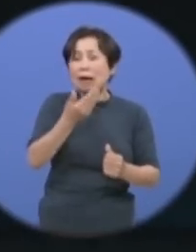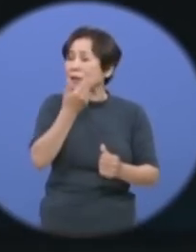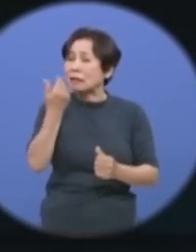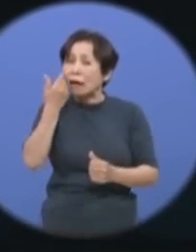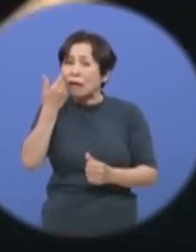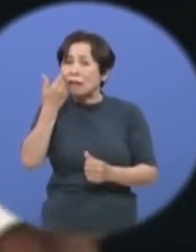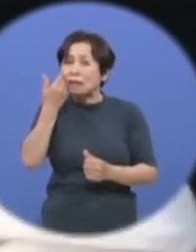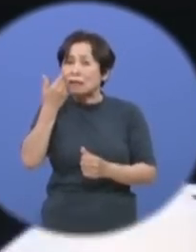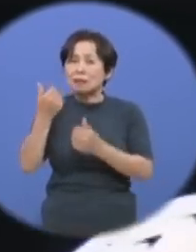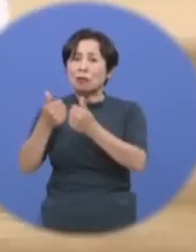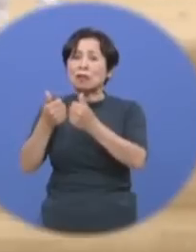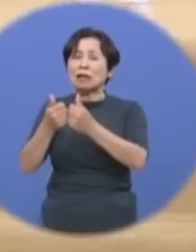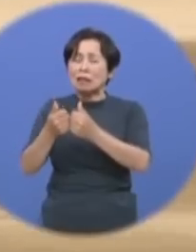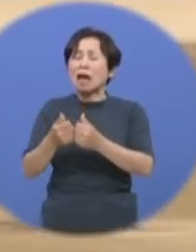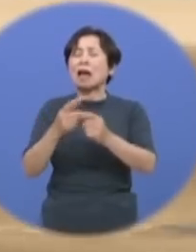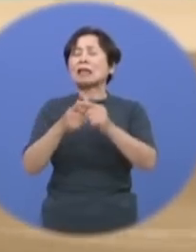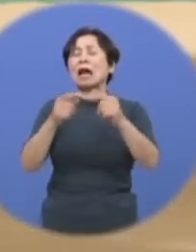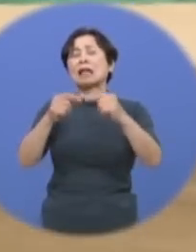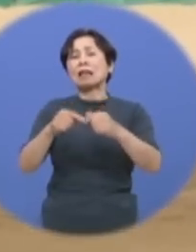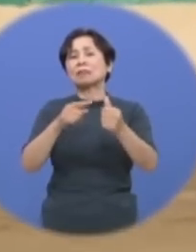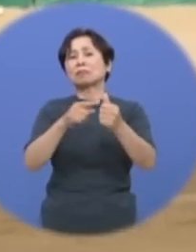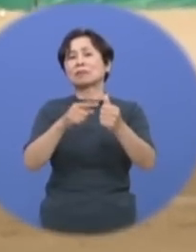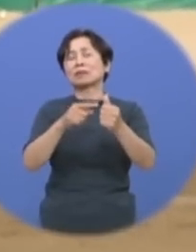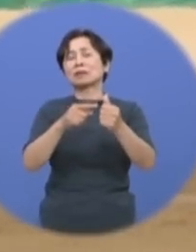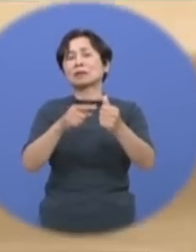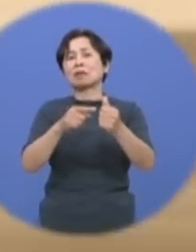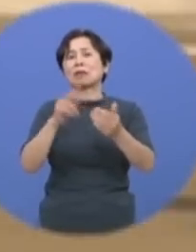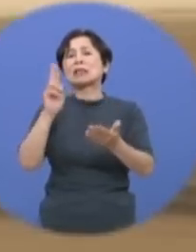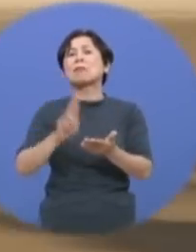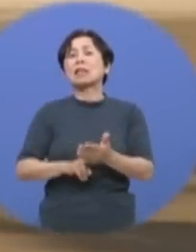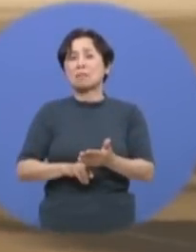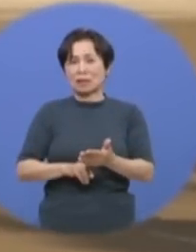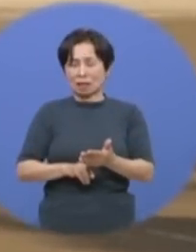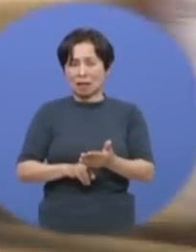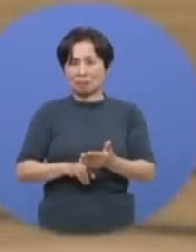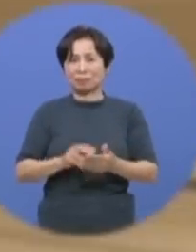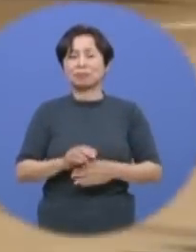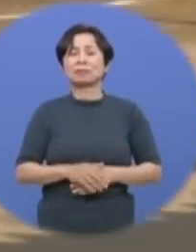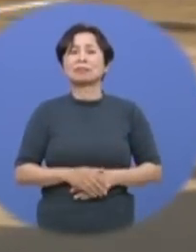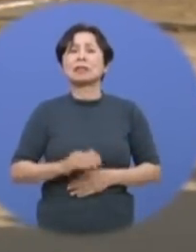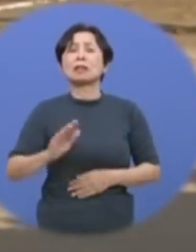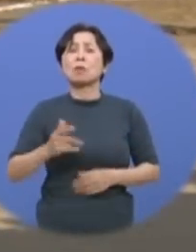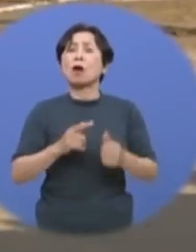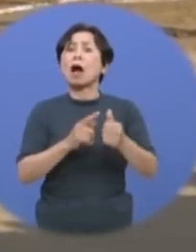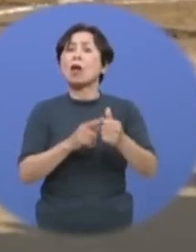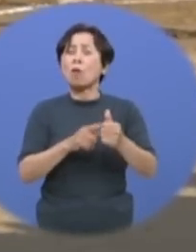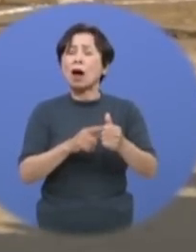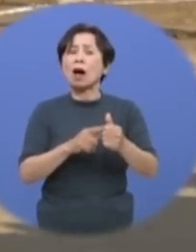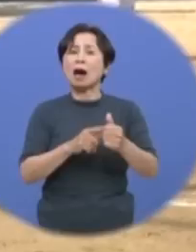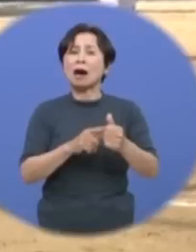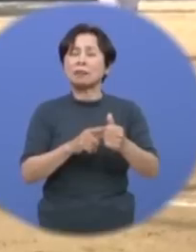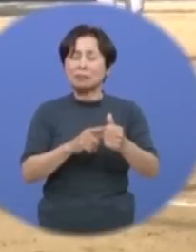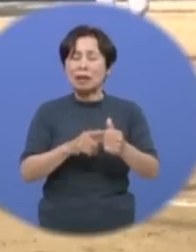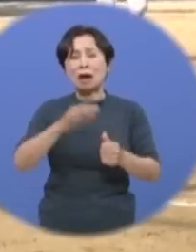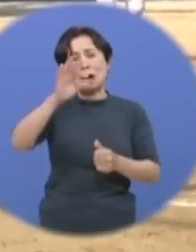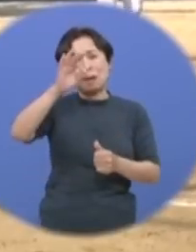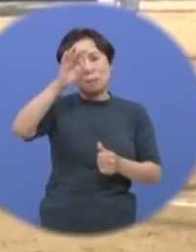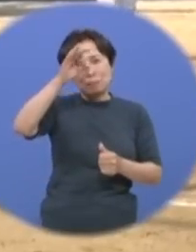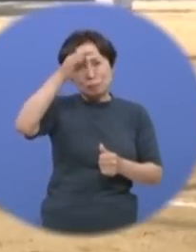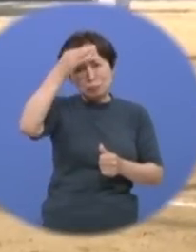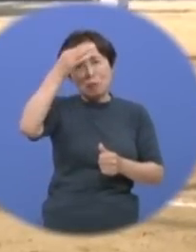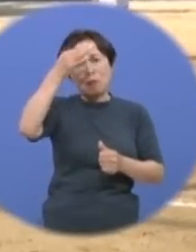たりのっていうそういう使命があったんですよ青写真はできとったんですけども彼はもう気持ちが変わっ